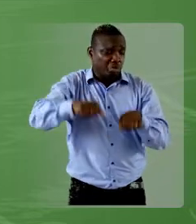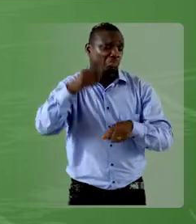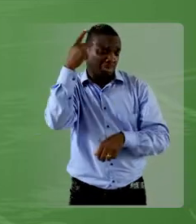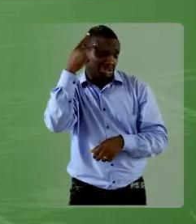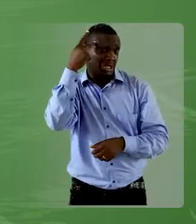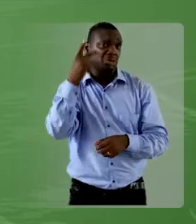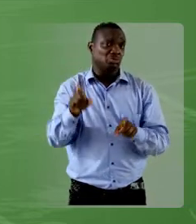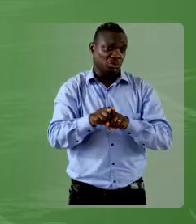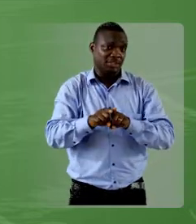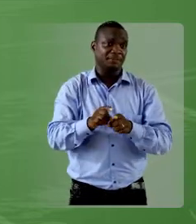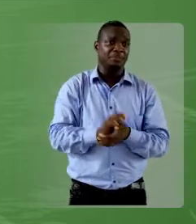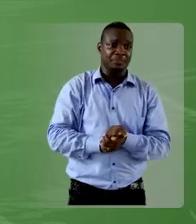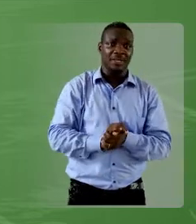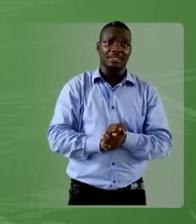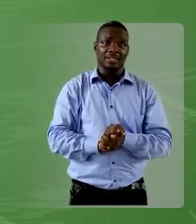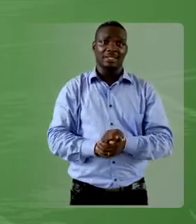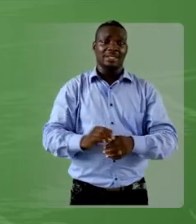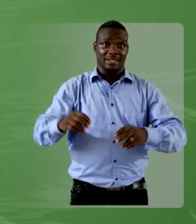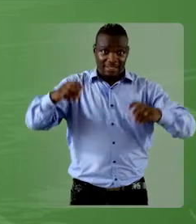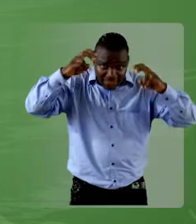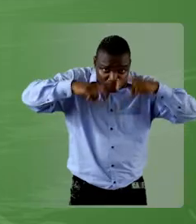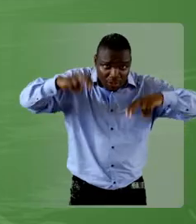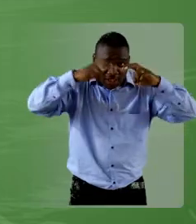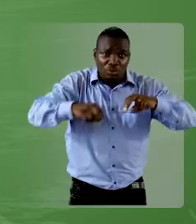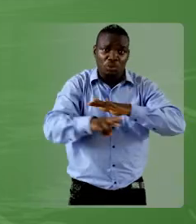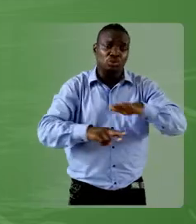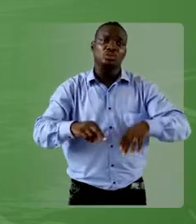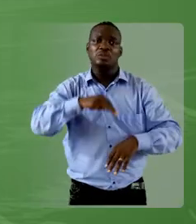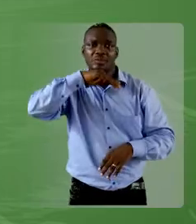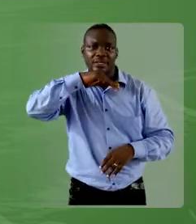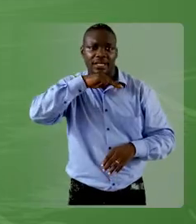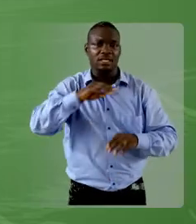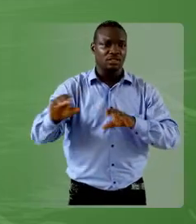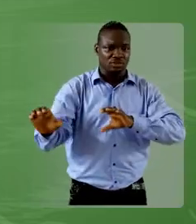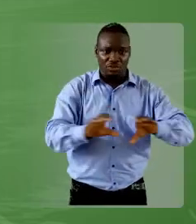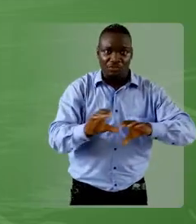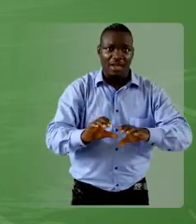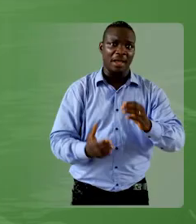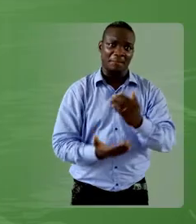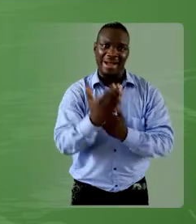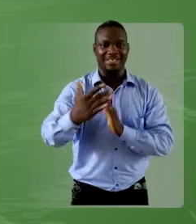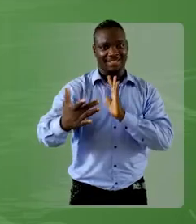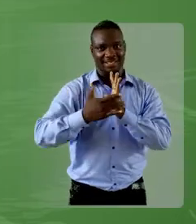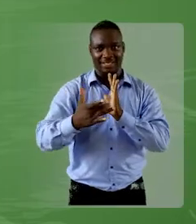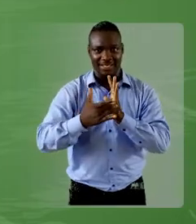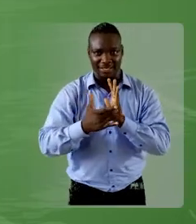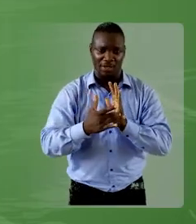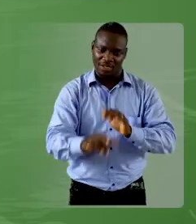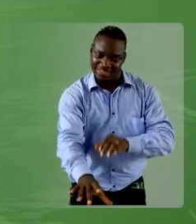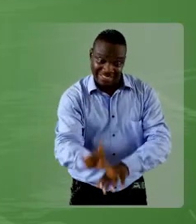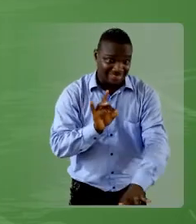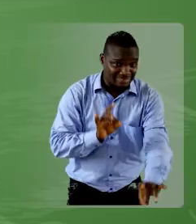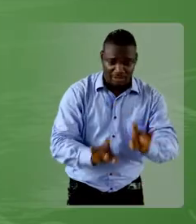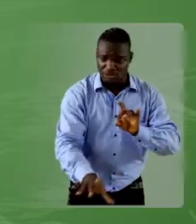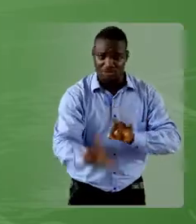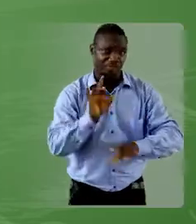que l'exploitation des ressources minières se fait par des techniques d'extraction.